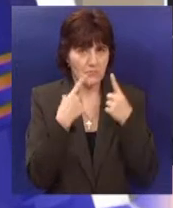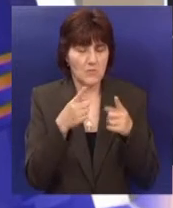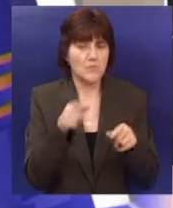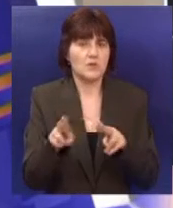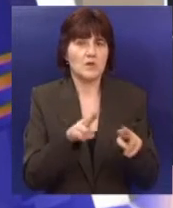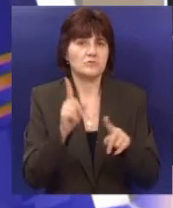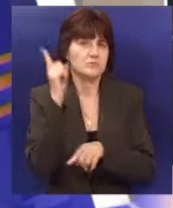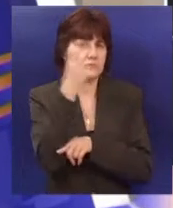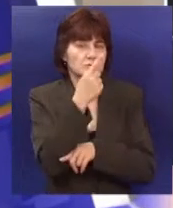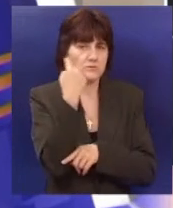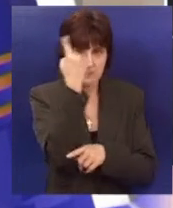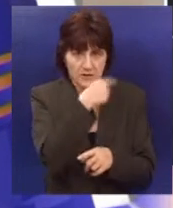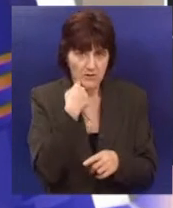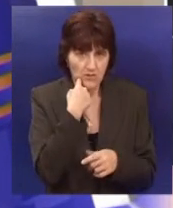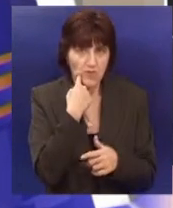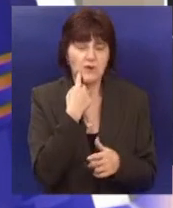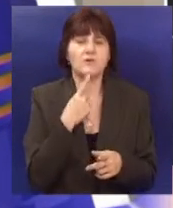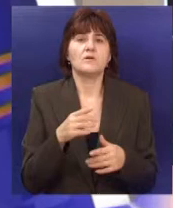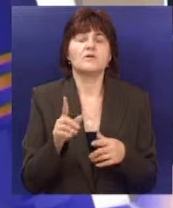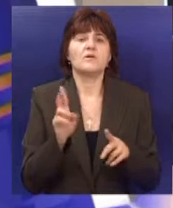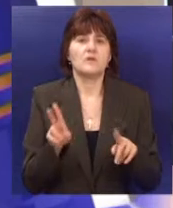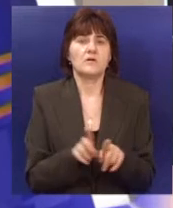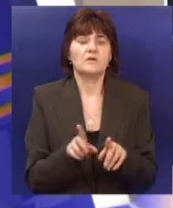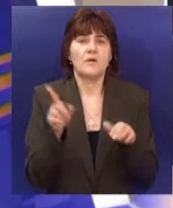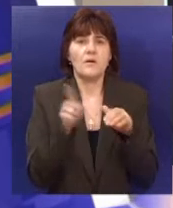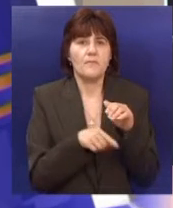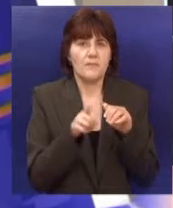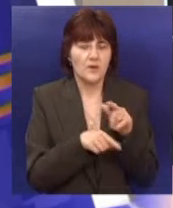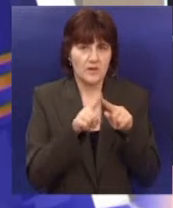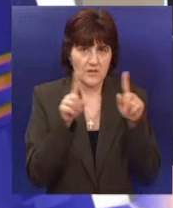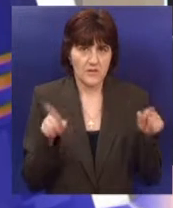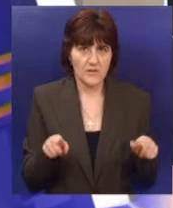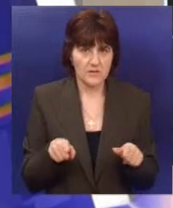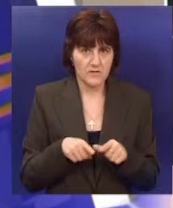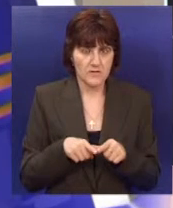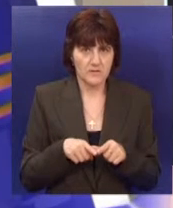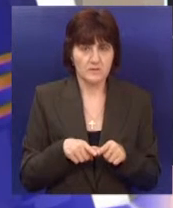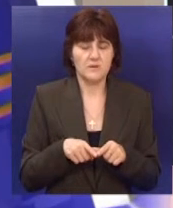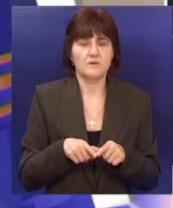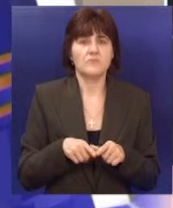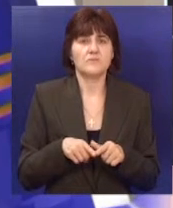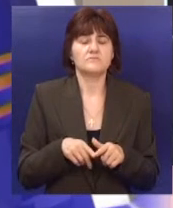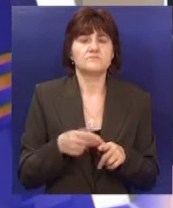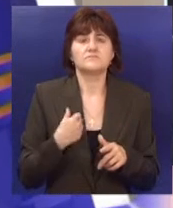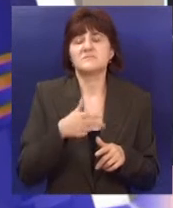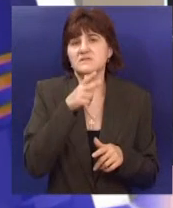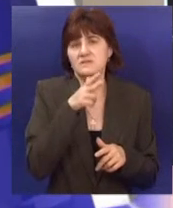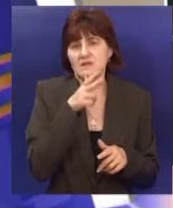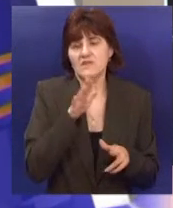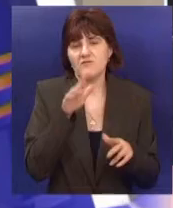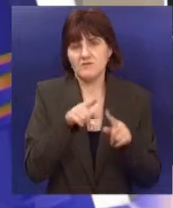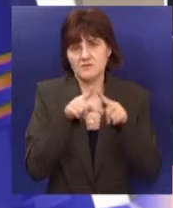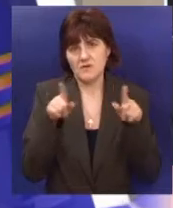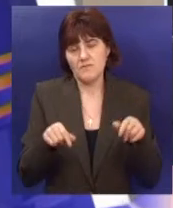koje je diskriminisano, a također imamo i mogućnost podnošenja prekršajnih prijava, odnosno podnošenja zahteva